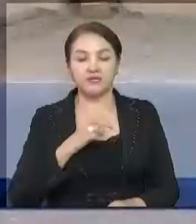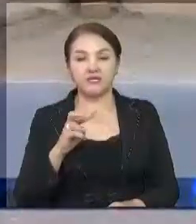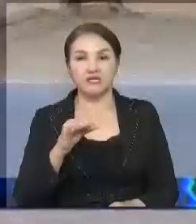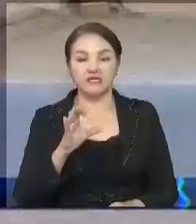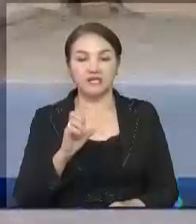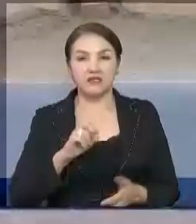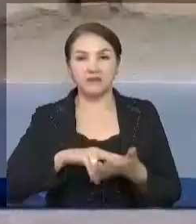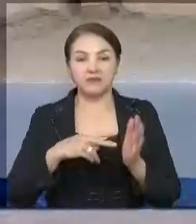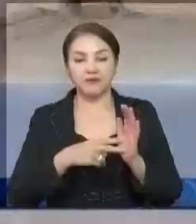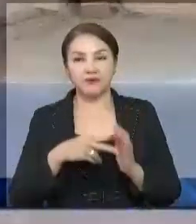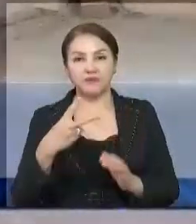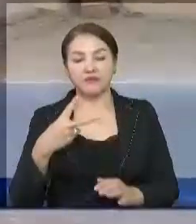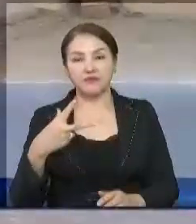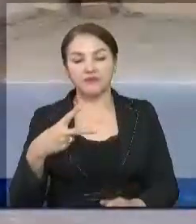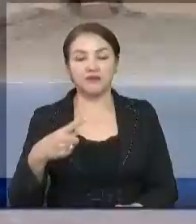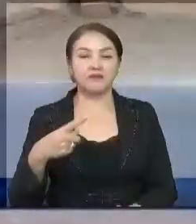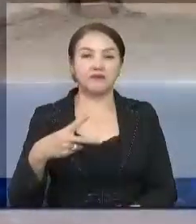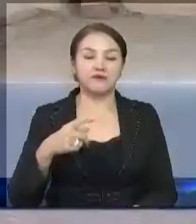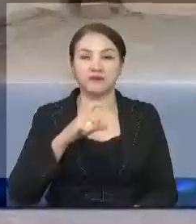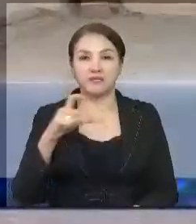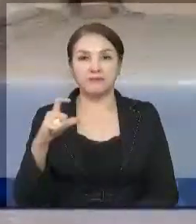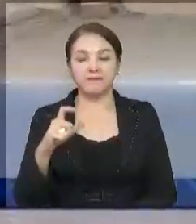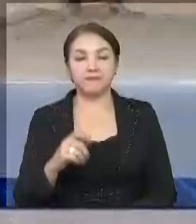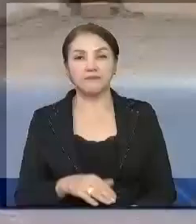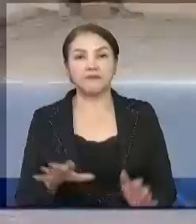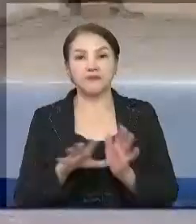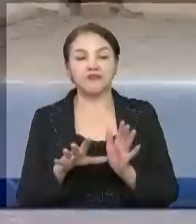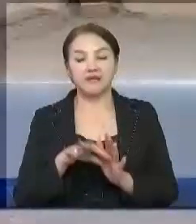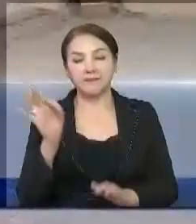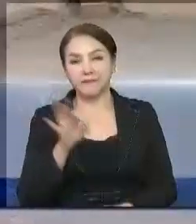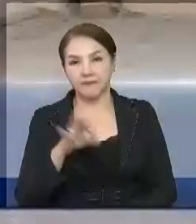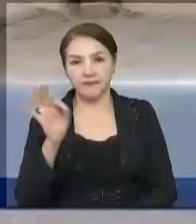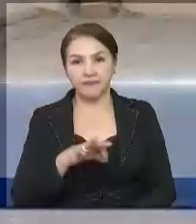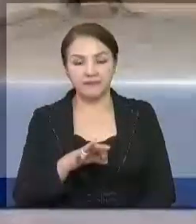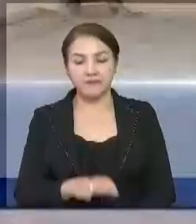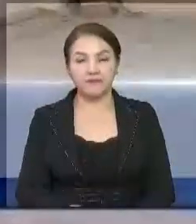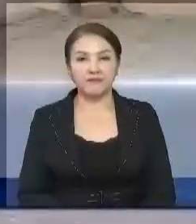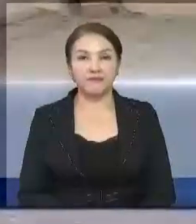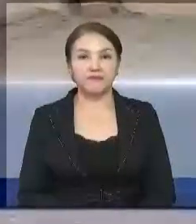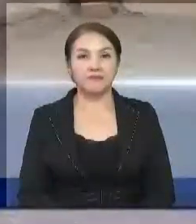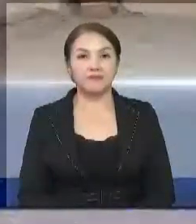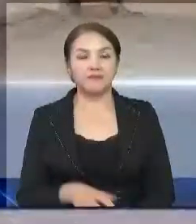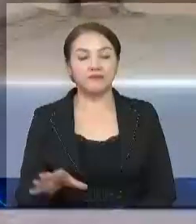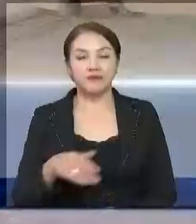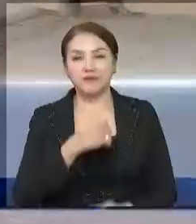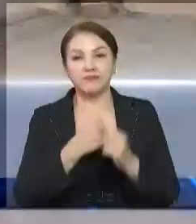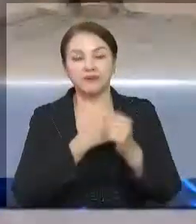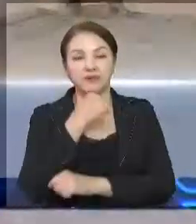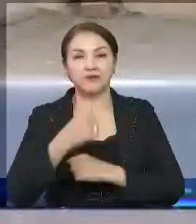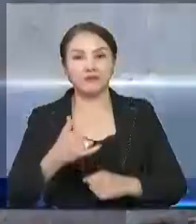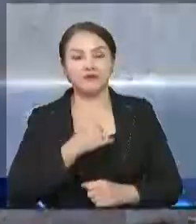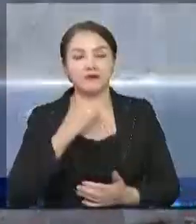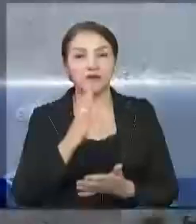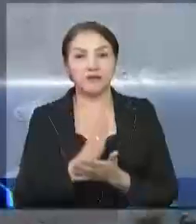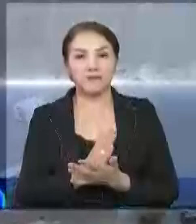планам. Первый, второй этаж, тот корпус. Электричество и маляра. Уже и кафель. В принципе, по материалу все у нас проблем